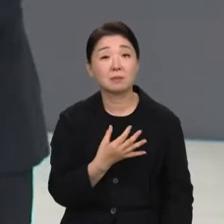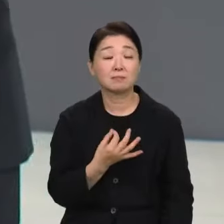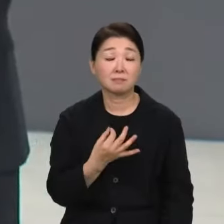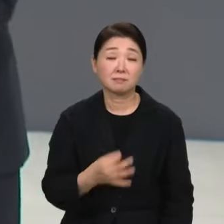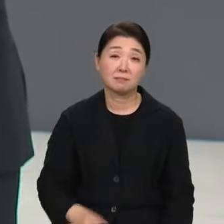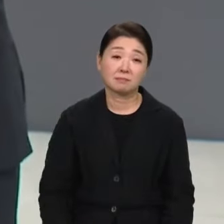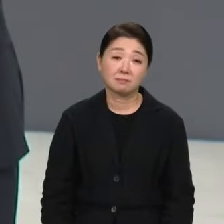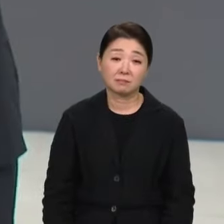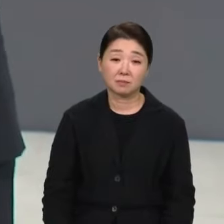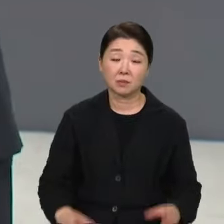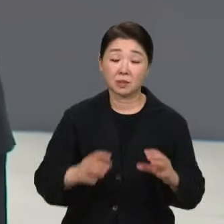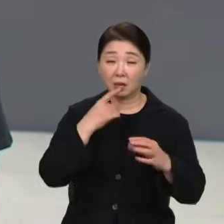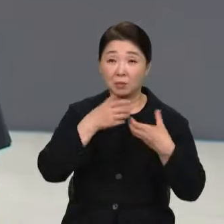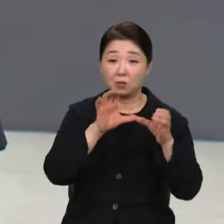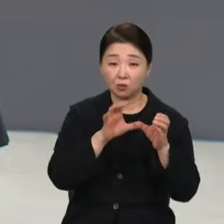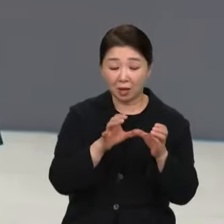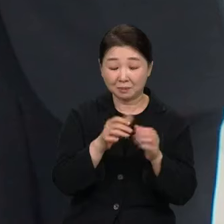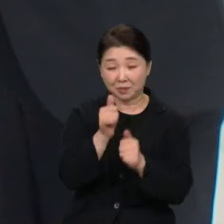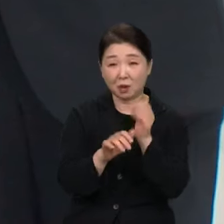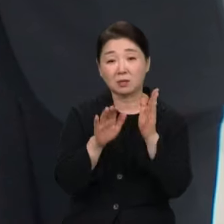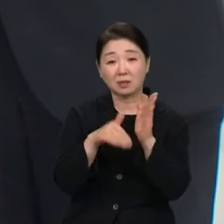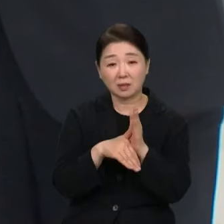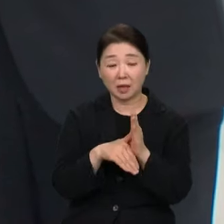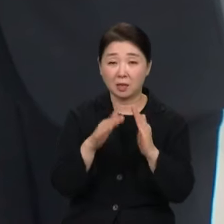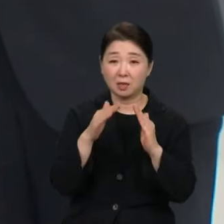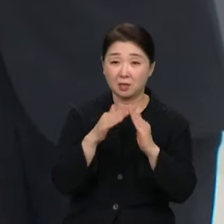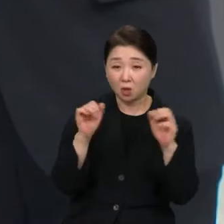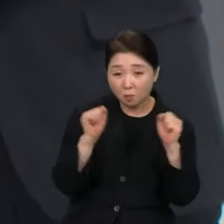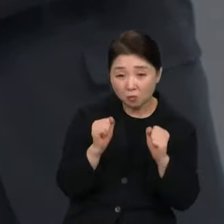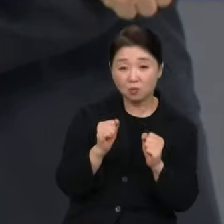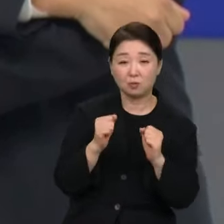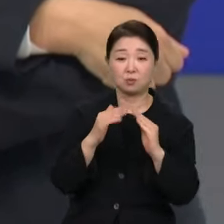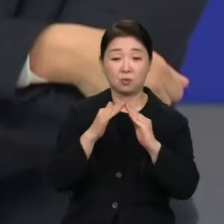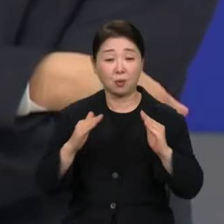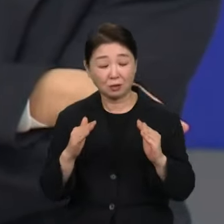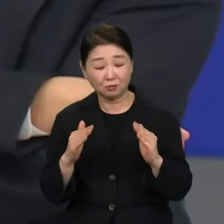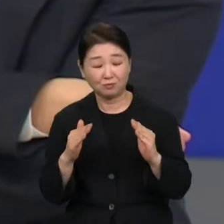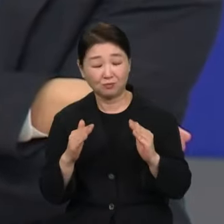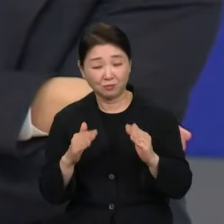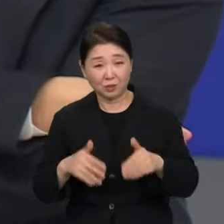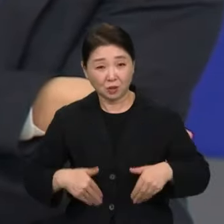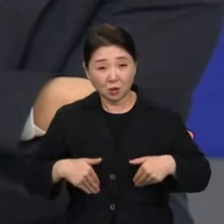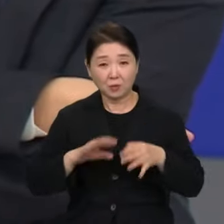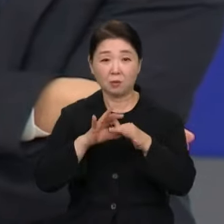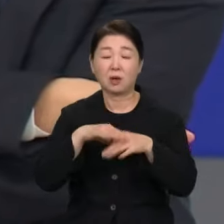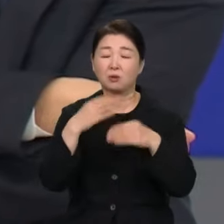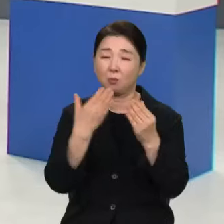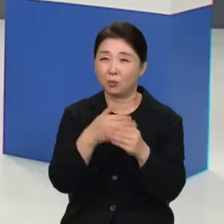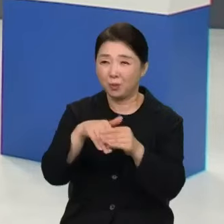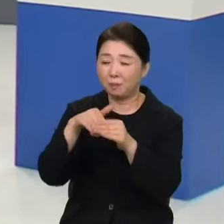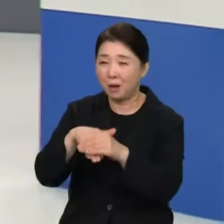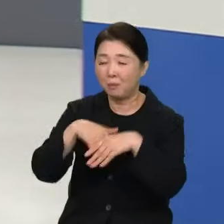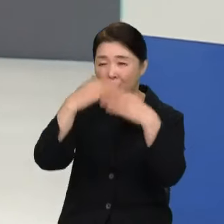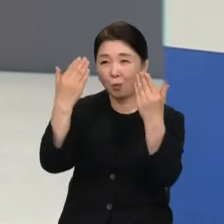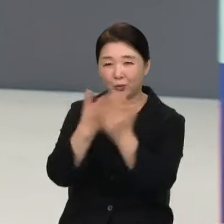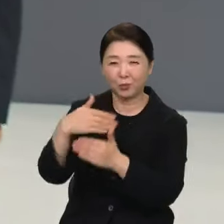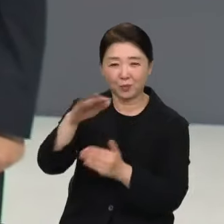민주당 경선은 이번 주말 치러지는 전북과 광주 전남 전당대회를 기점으로 대체적인 윤곽이 드러날 전망입니다.